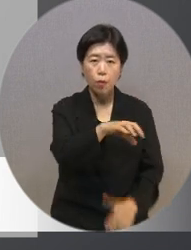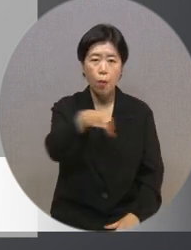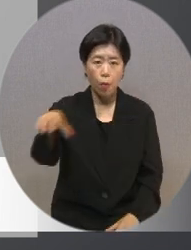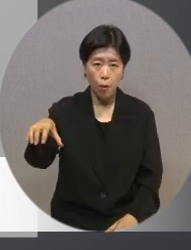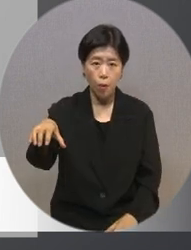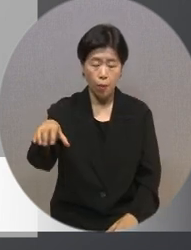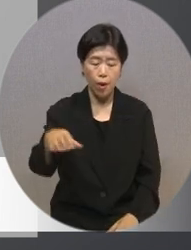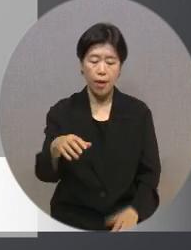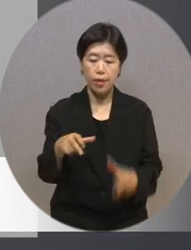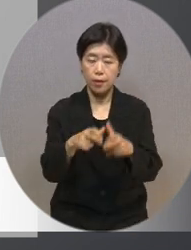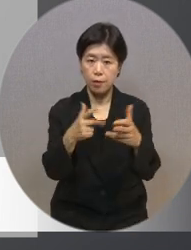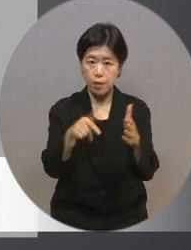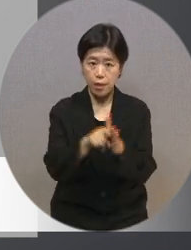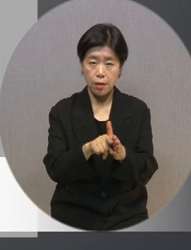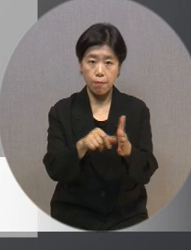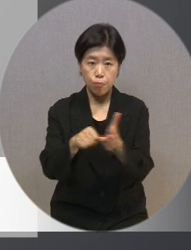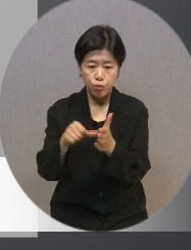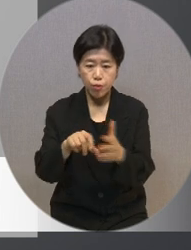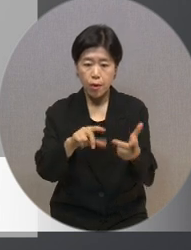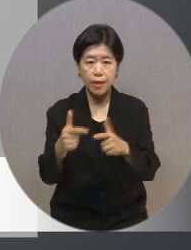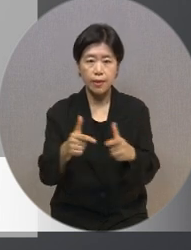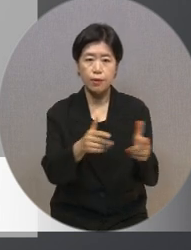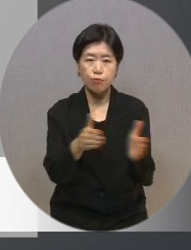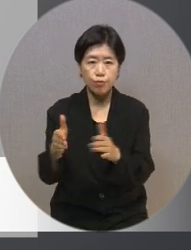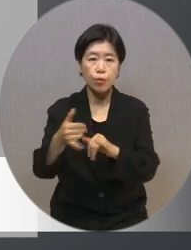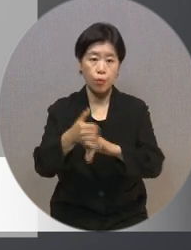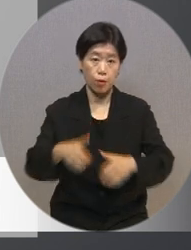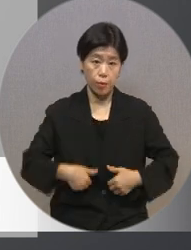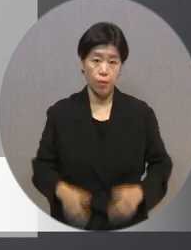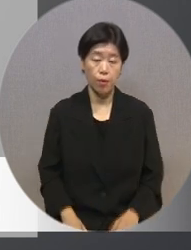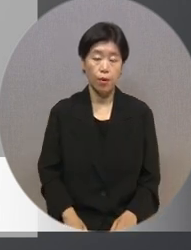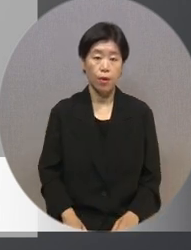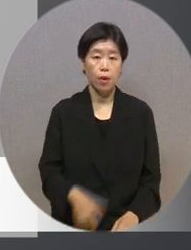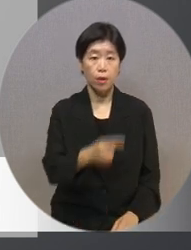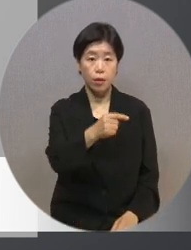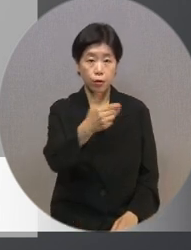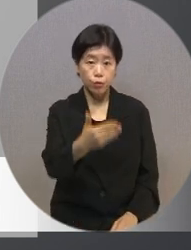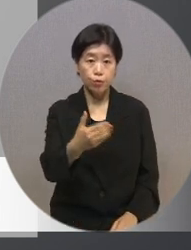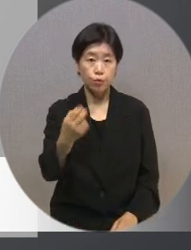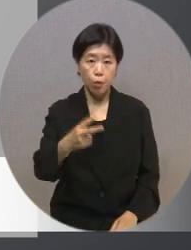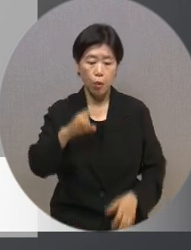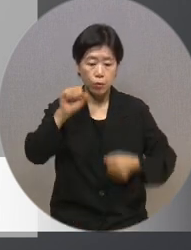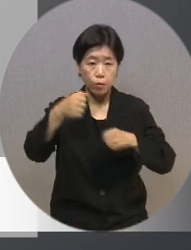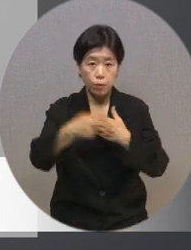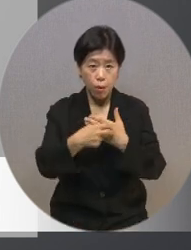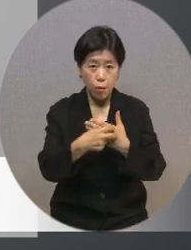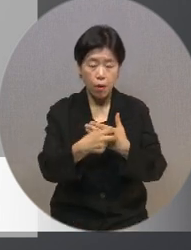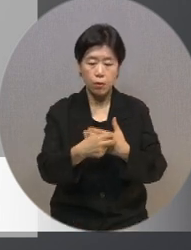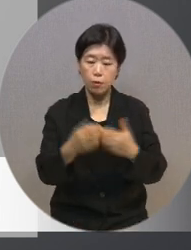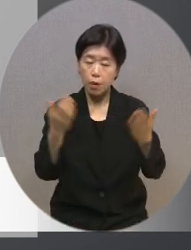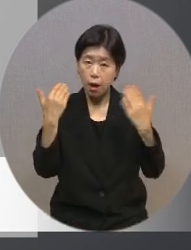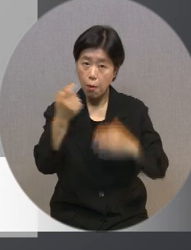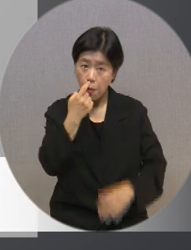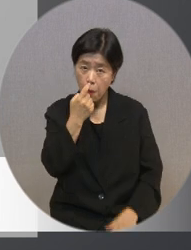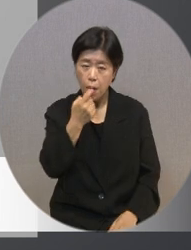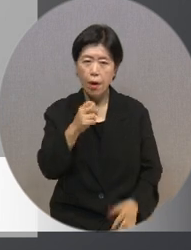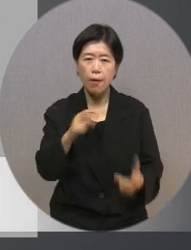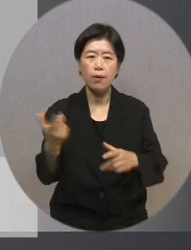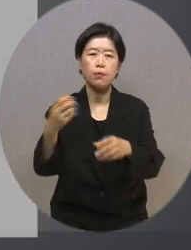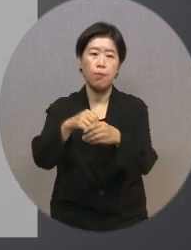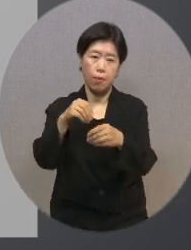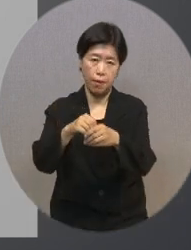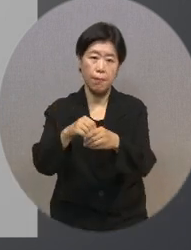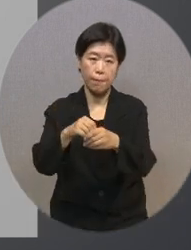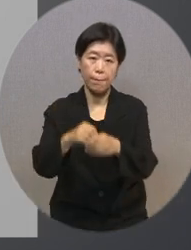의무 설치하도록 합니다. 또한 소방서, 방송국, 동물병원, 학원 등을 추가해 편의시설 설치 대상 시설의